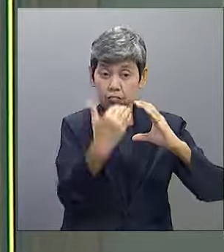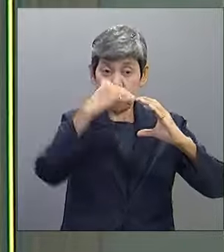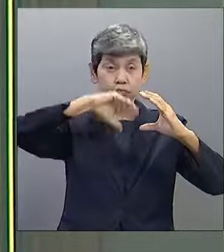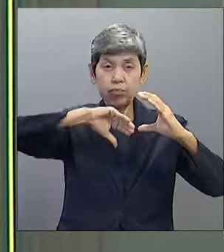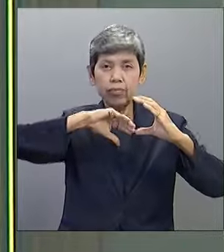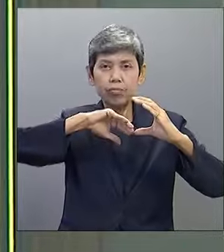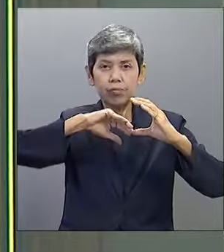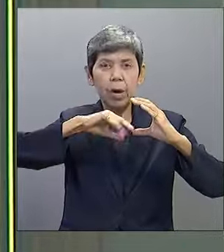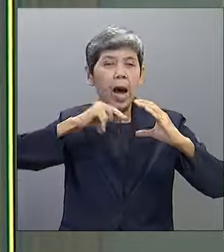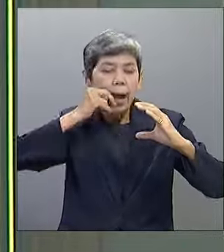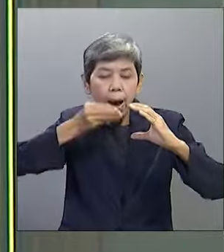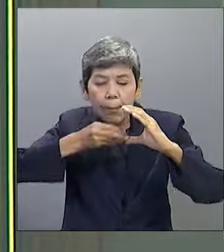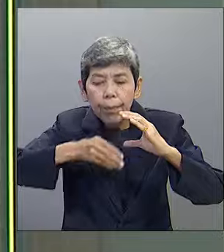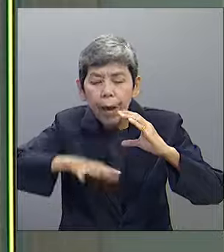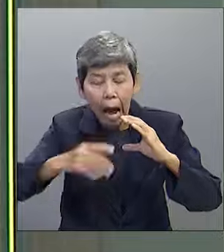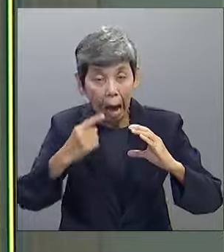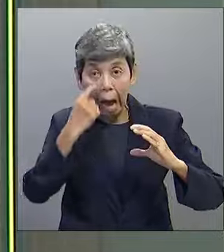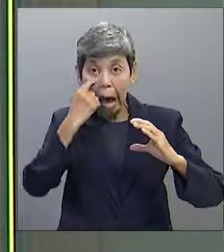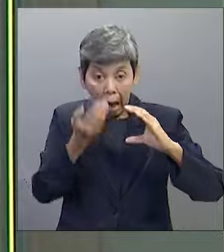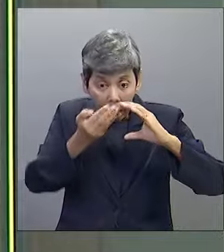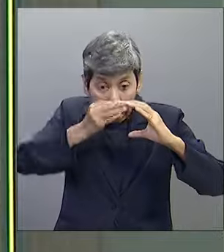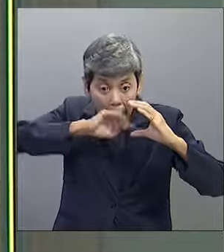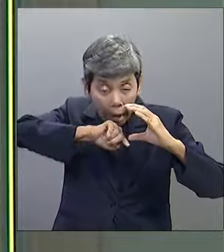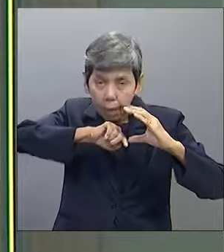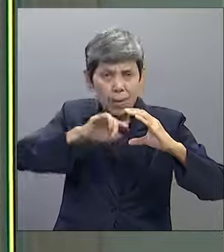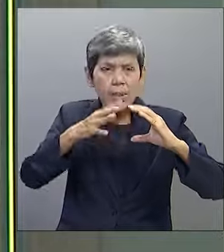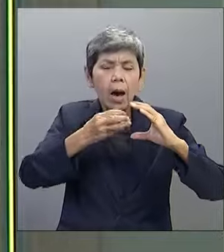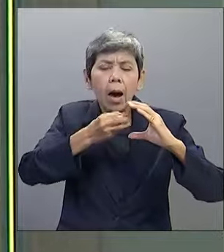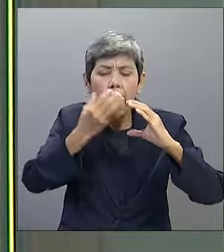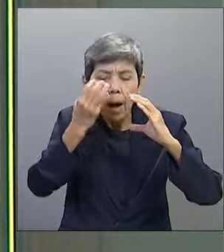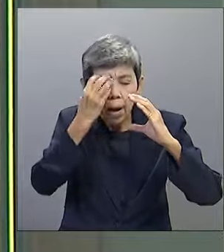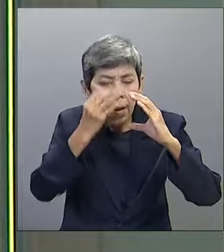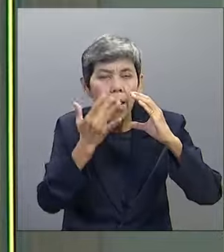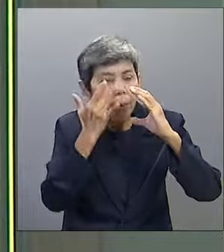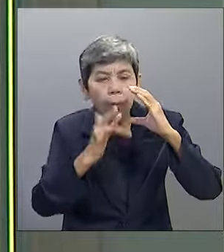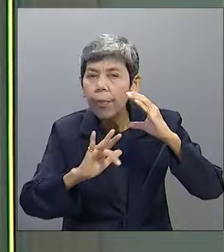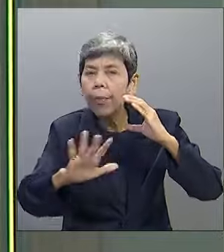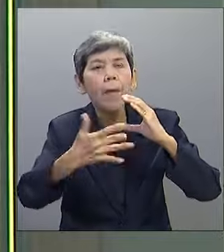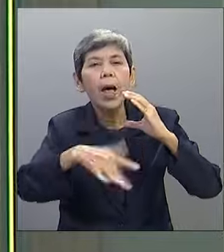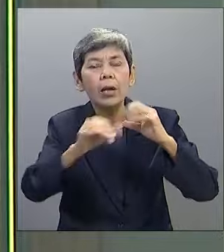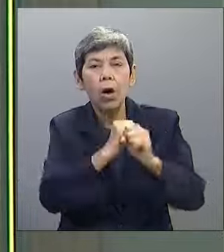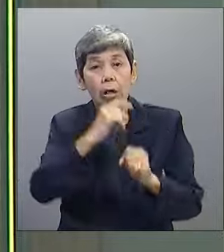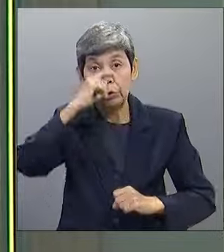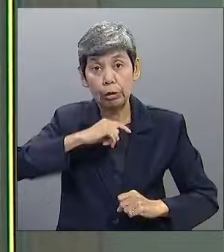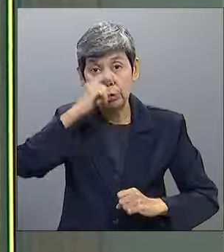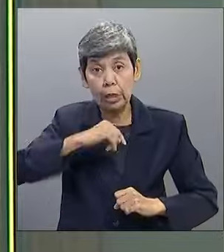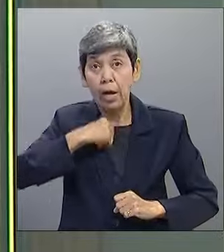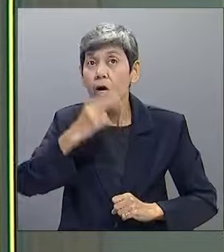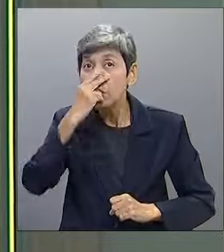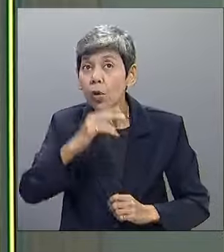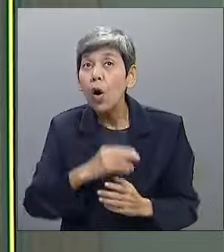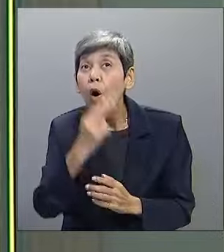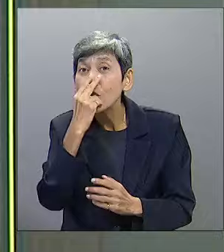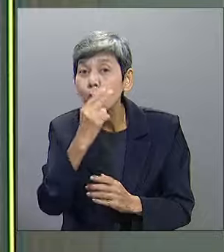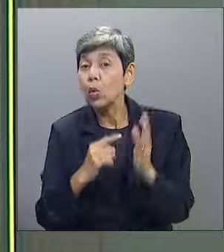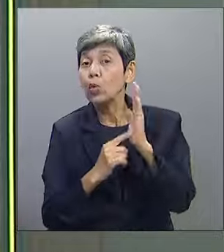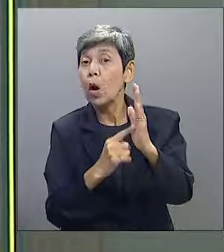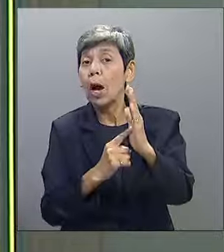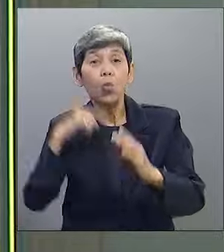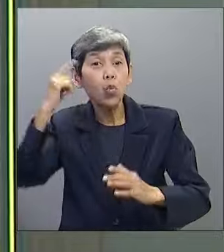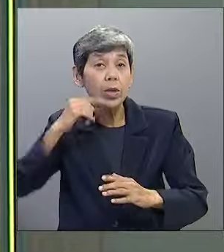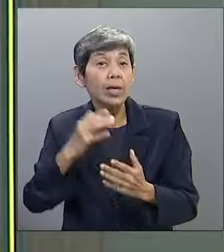กับก๊อกน้ำนะฮะแล้วก็นึกว่ามันหลุดเข้าไปข้างในนะครับแล้วก็ถ้าเป็นคนไทยผมคิดว่ากรณีอย่างเคสสุภา